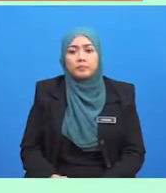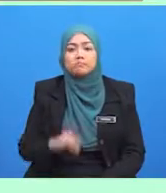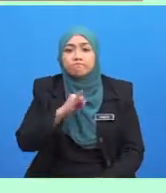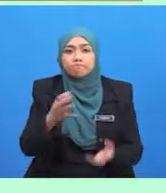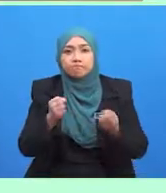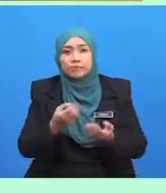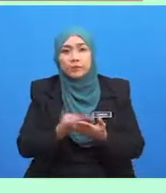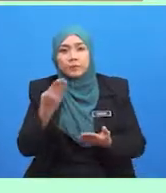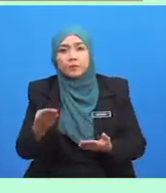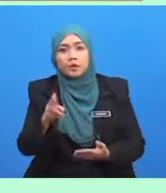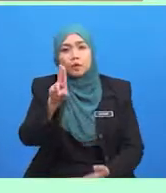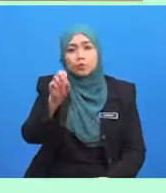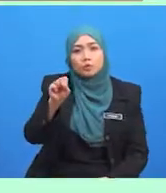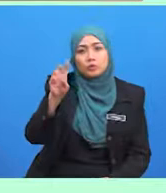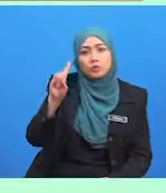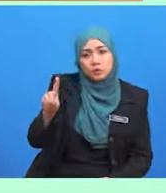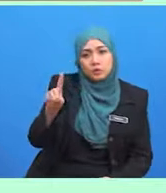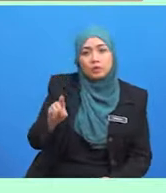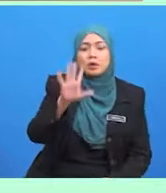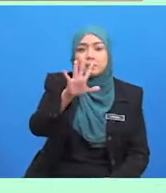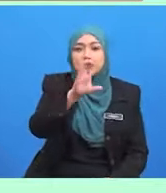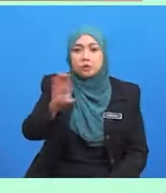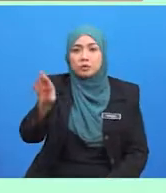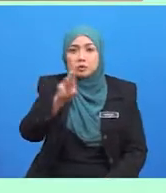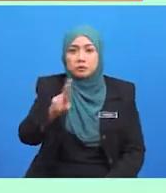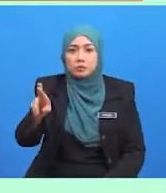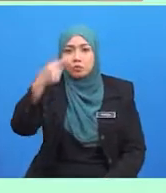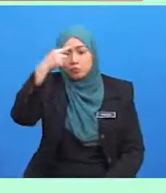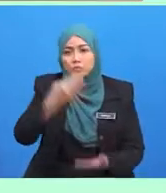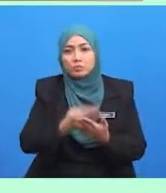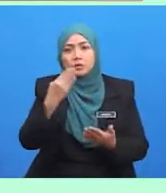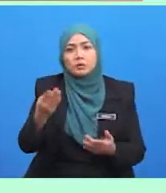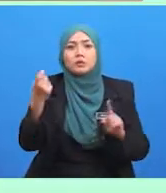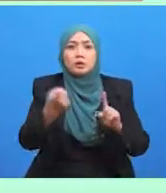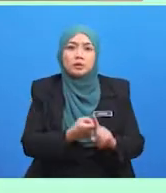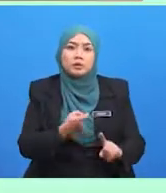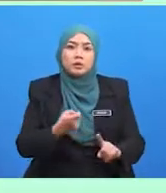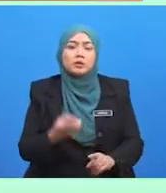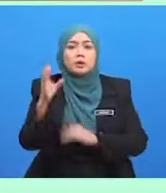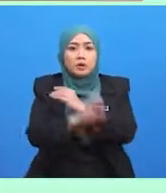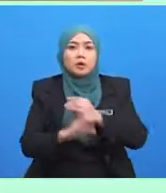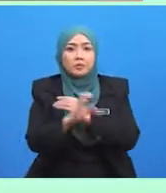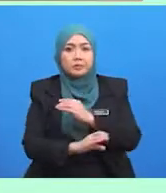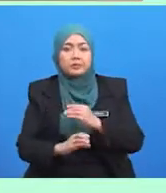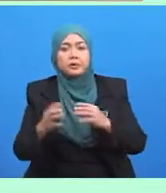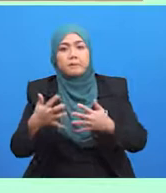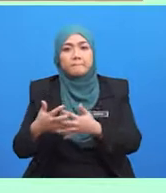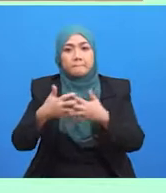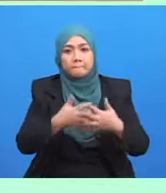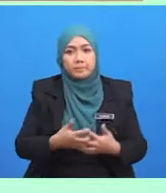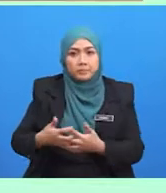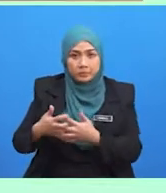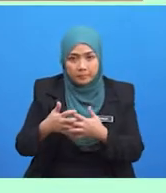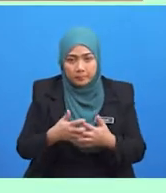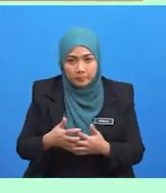Saya ingin membeli USD 500,000 untuk membeli barang dari negara Amerika Syarikat, dinyatakan oleh pengimport.